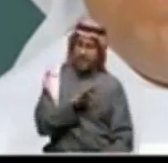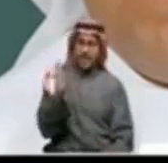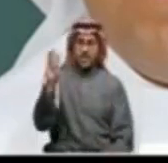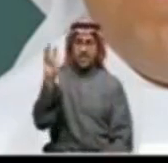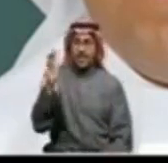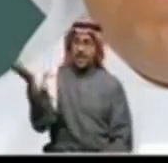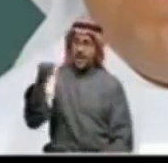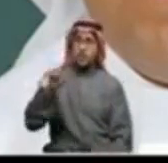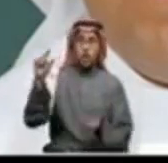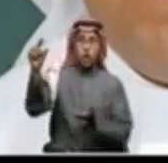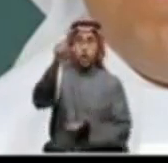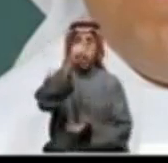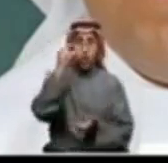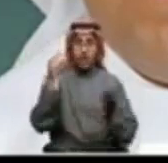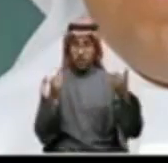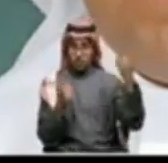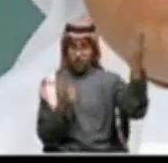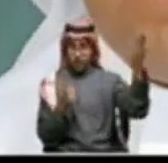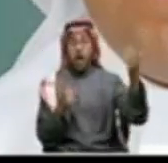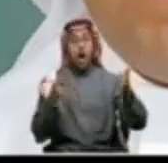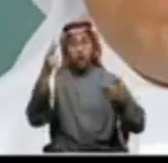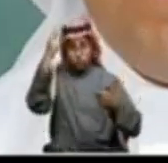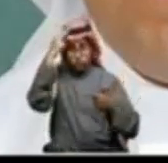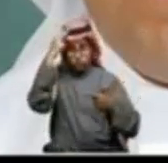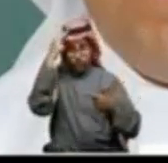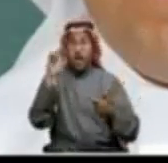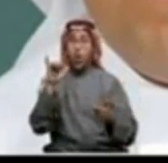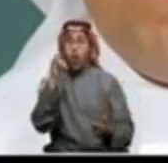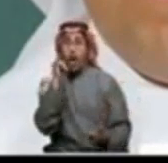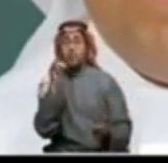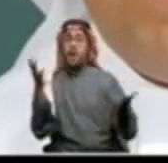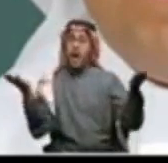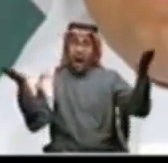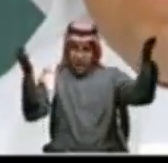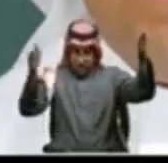للشركات الرائدة في قطاع الترفيه سواء في المملكة أو في المنطقة أو الشركات العالمية